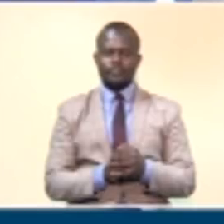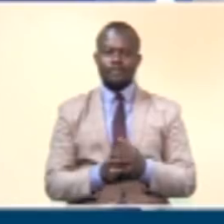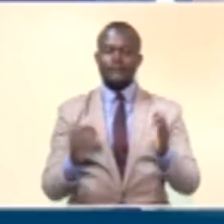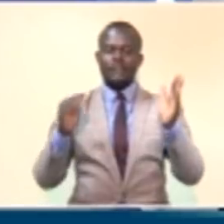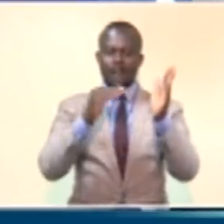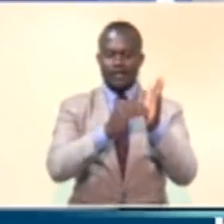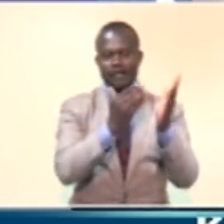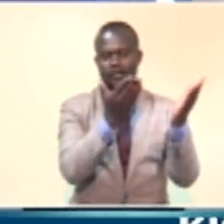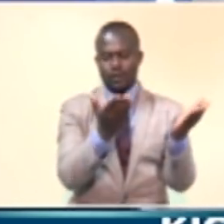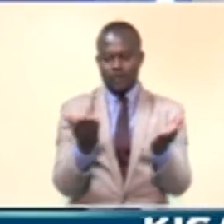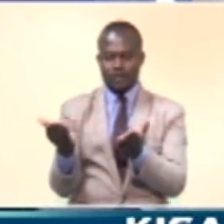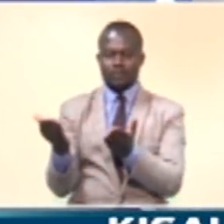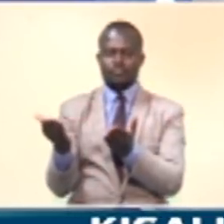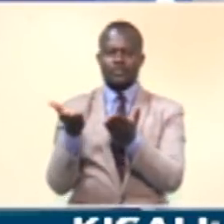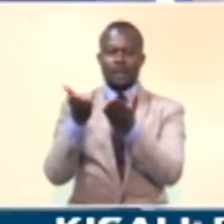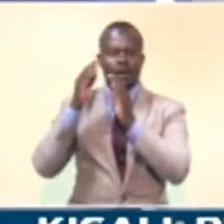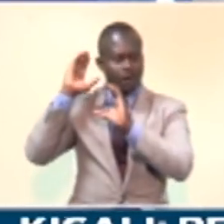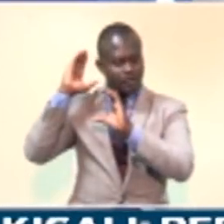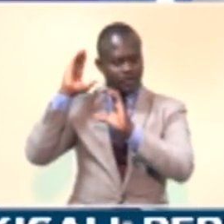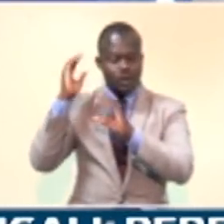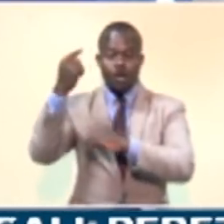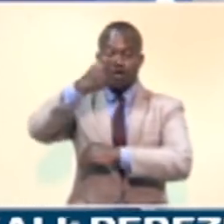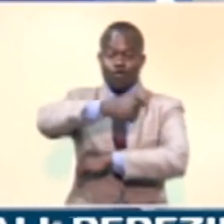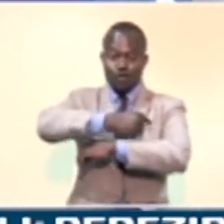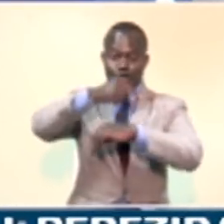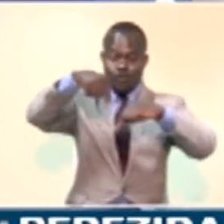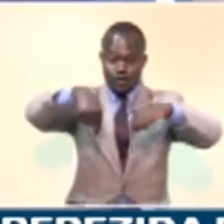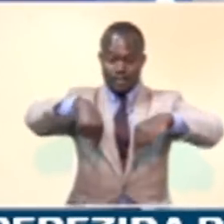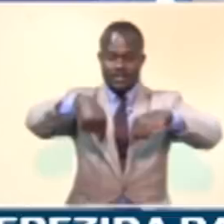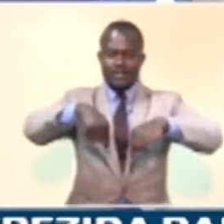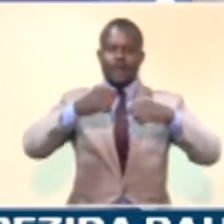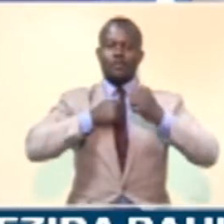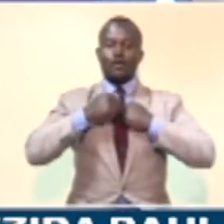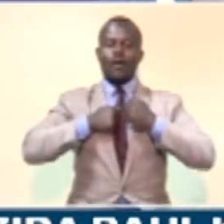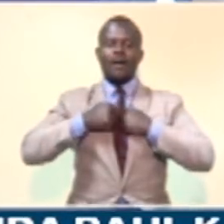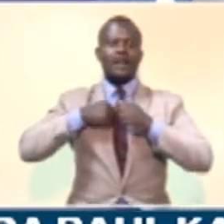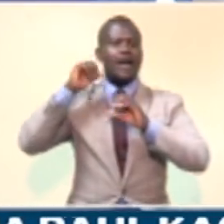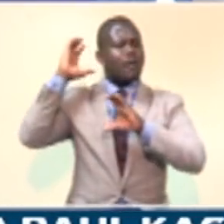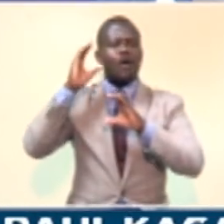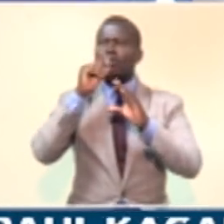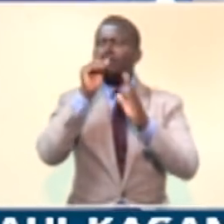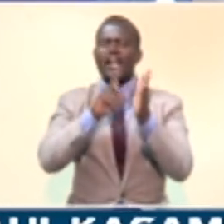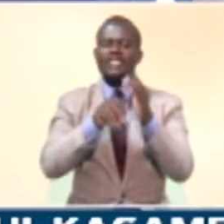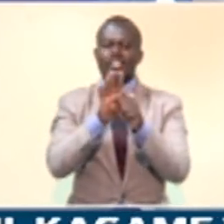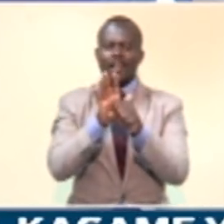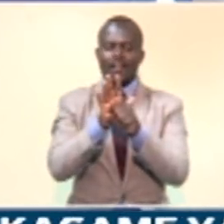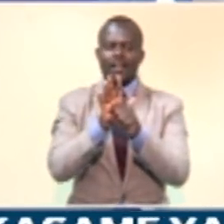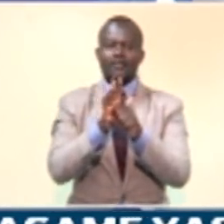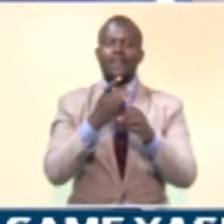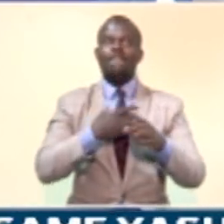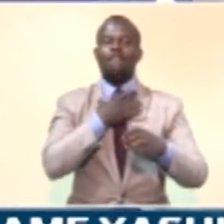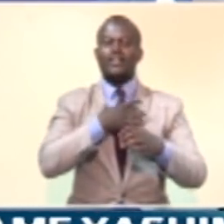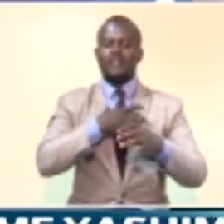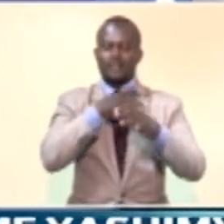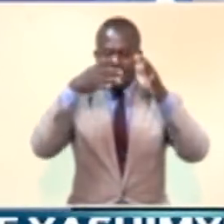Twongere tubahe ikaze muri aya makuru Paul uyu munsi mu Rwanda amakuru yaranzwe by'umwihariko n'uruzinduko rwa Perezida w'u